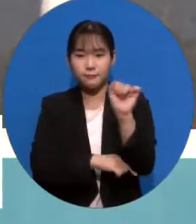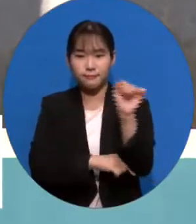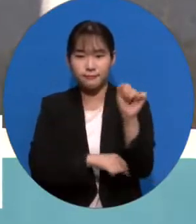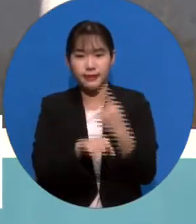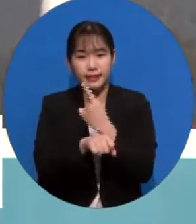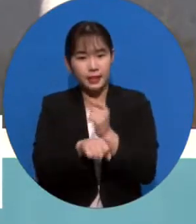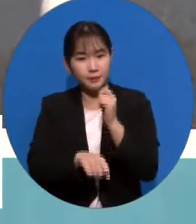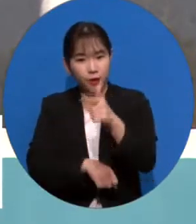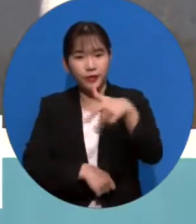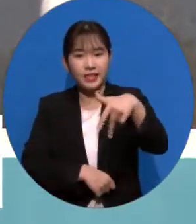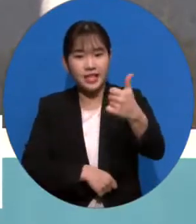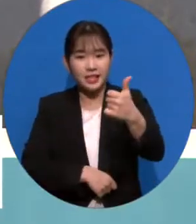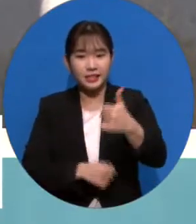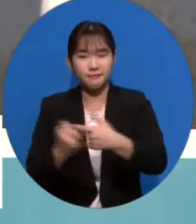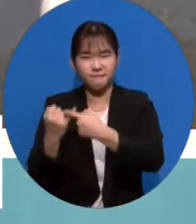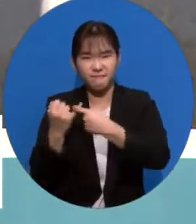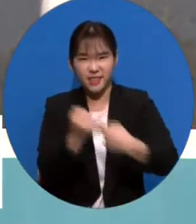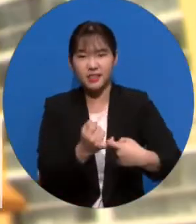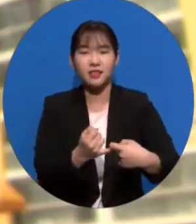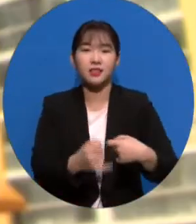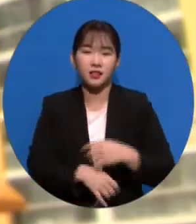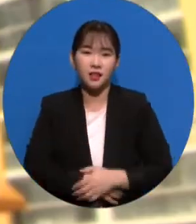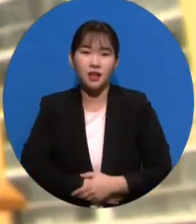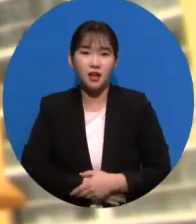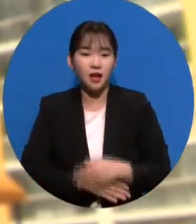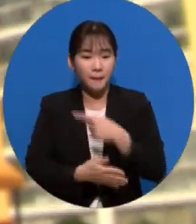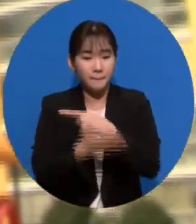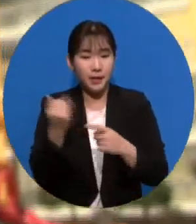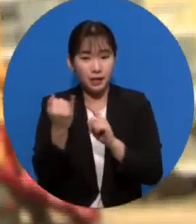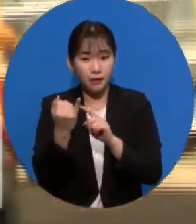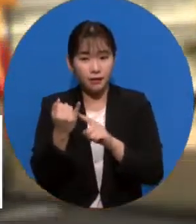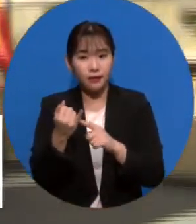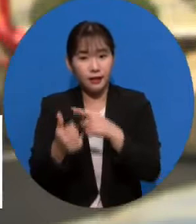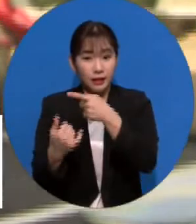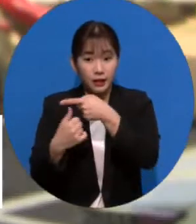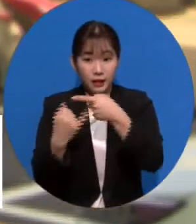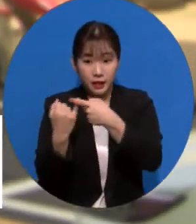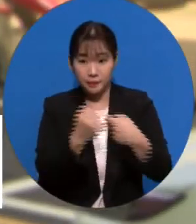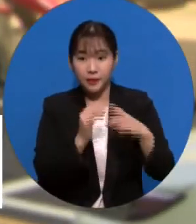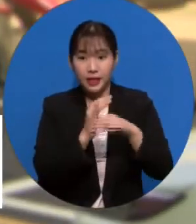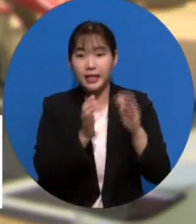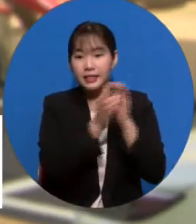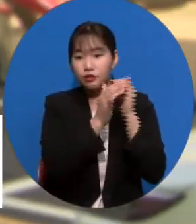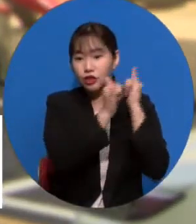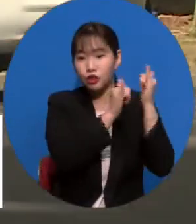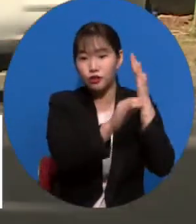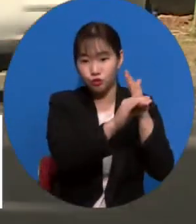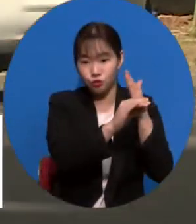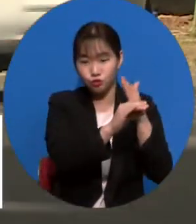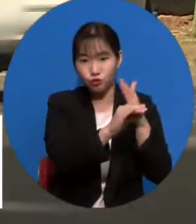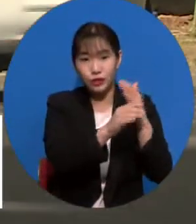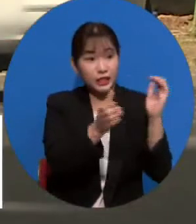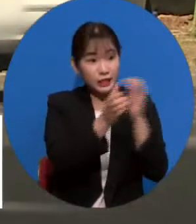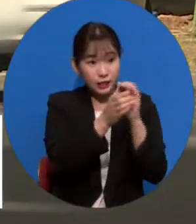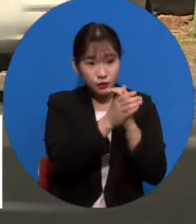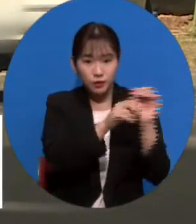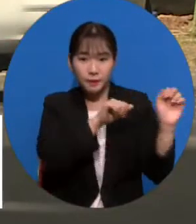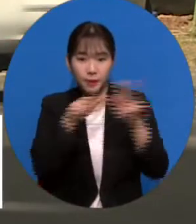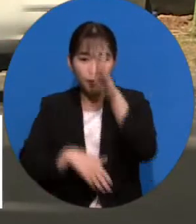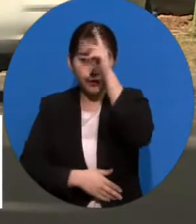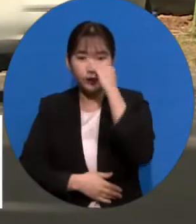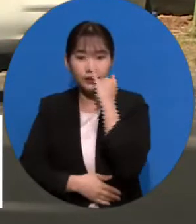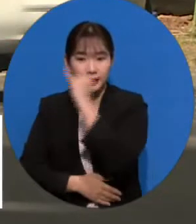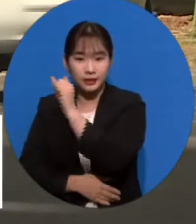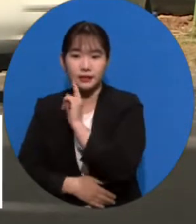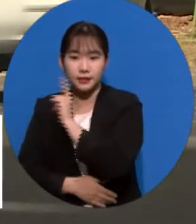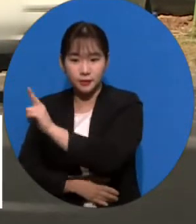1시간여 떨어져 있는 장흥으로 끌고 갔습니다. 피해 여성은 납치당할 당시 친구와 통화를 하고 있었고 친구는 곧바로